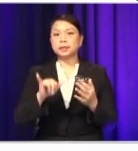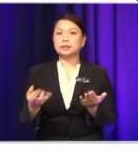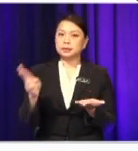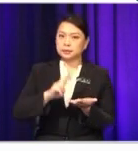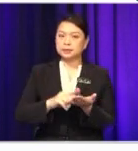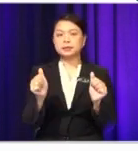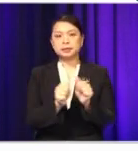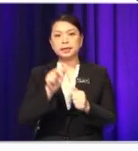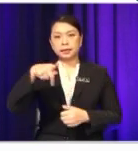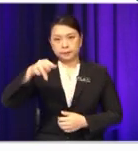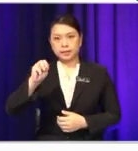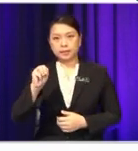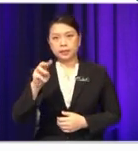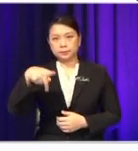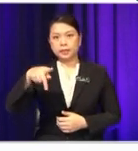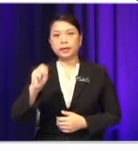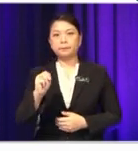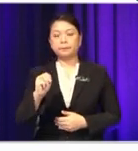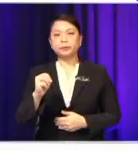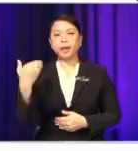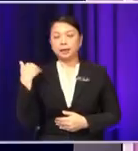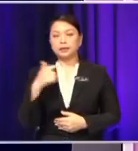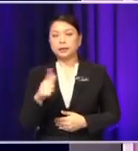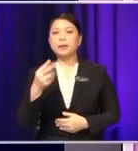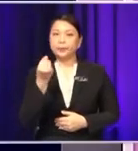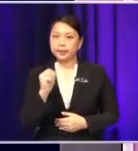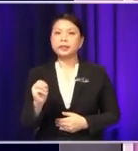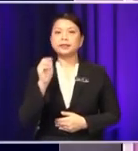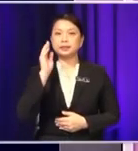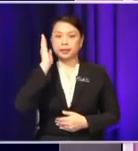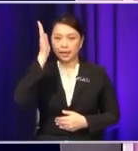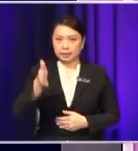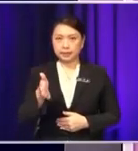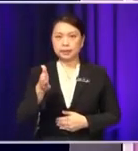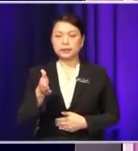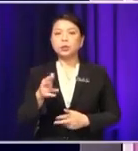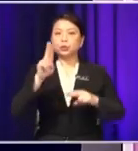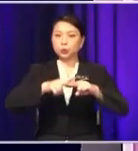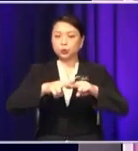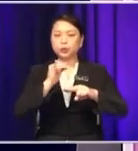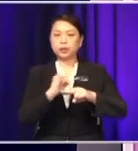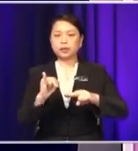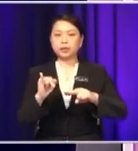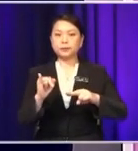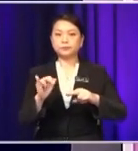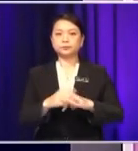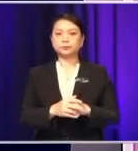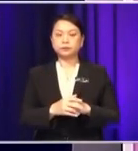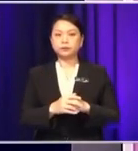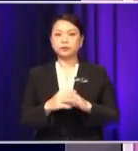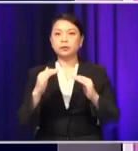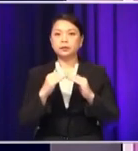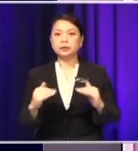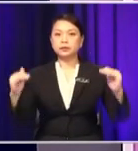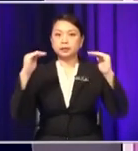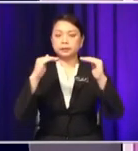ini adalah mereka yang akan menduduki ujian akhir sesi akademik ini, yang berada di tahap 2 menengah sekolah rendah